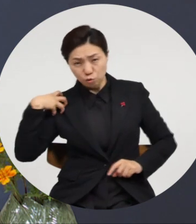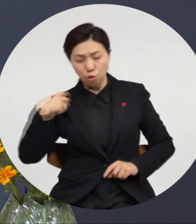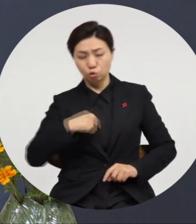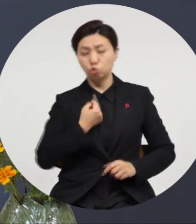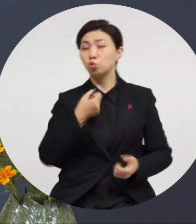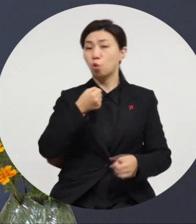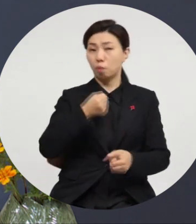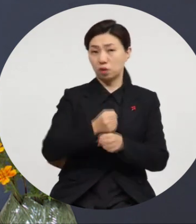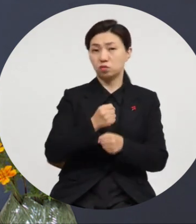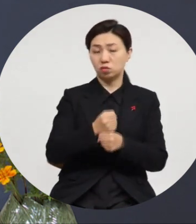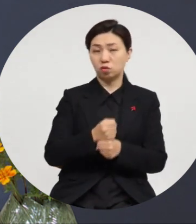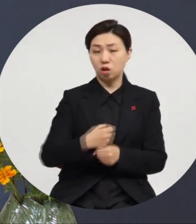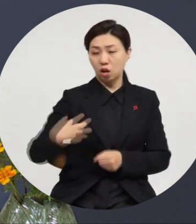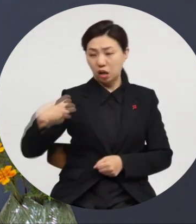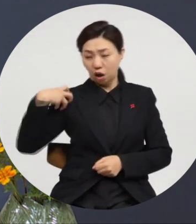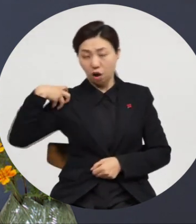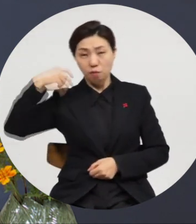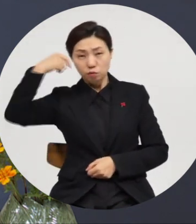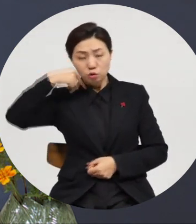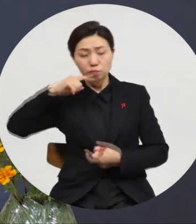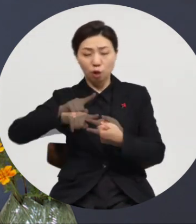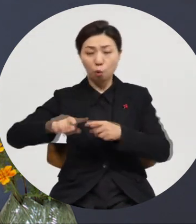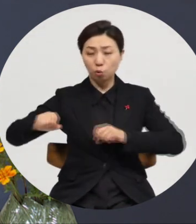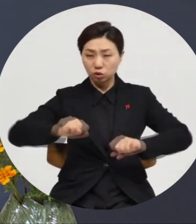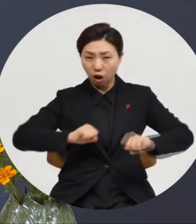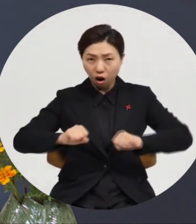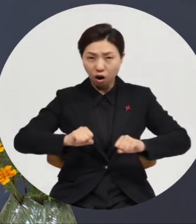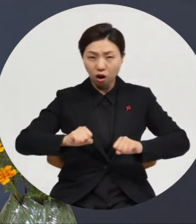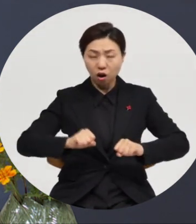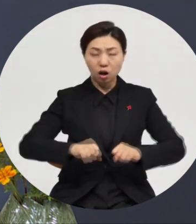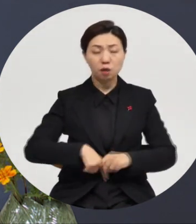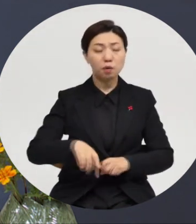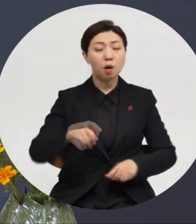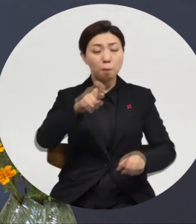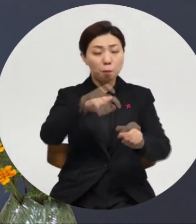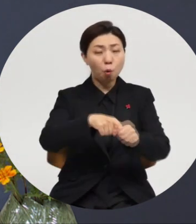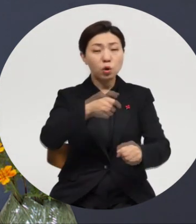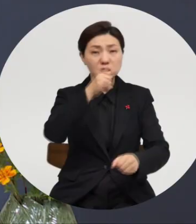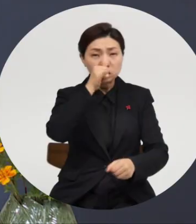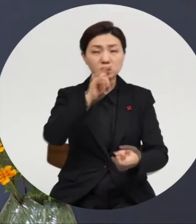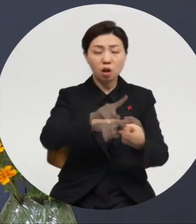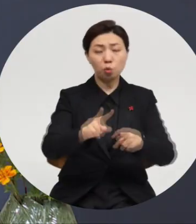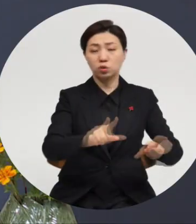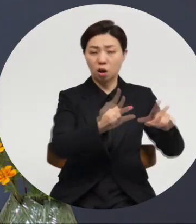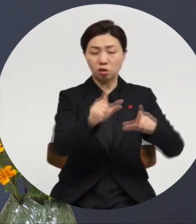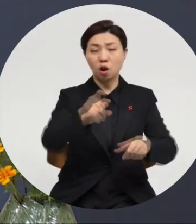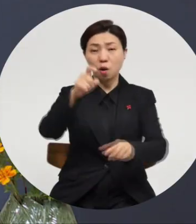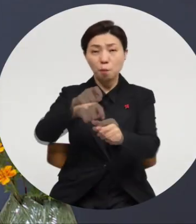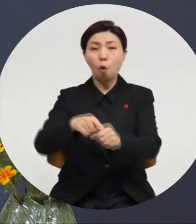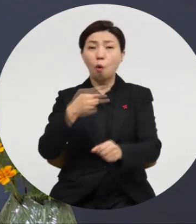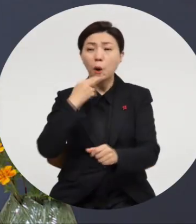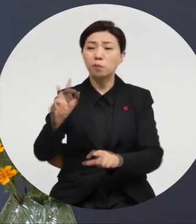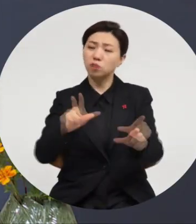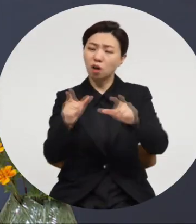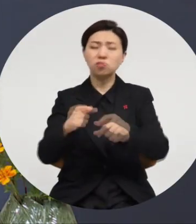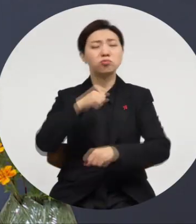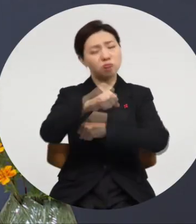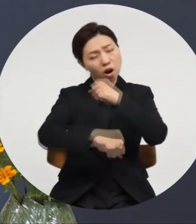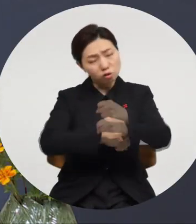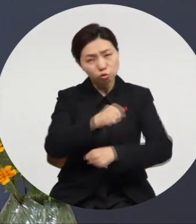자기가 만드는 거예요. 사명 갖고 살든지 사명감 없이 살든지 목적을 갖고 살든지 목적 없이